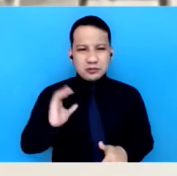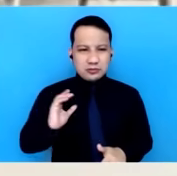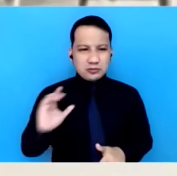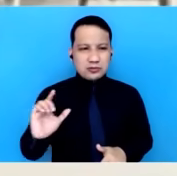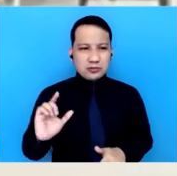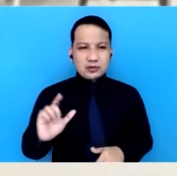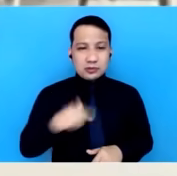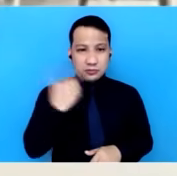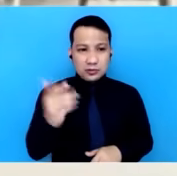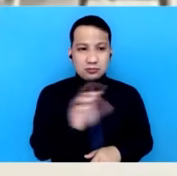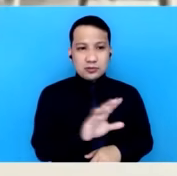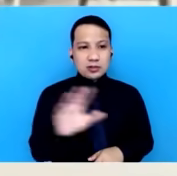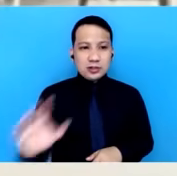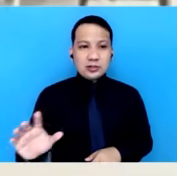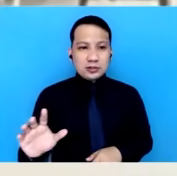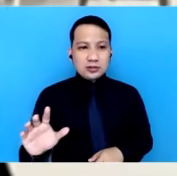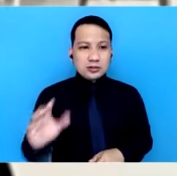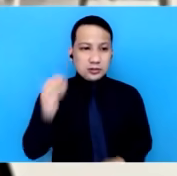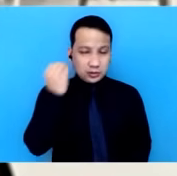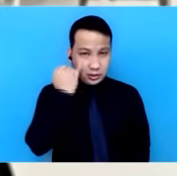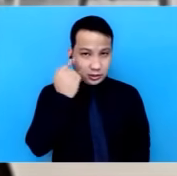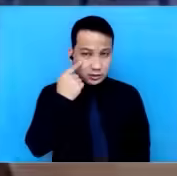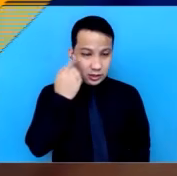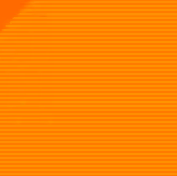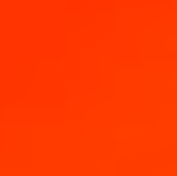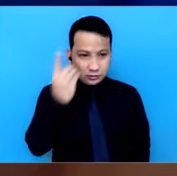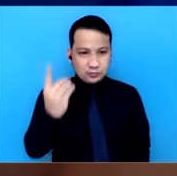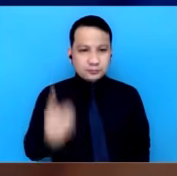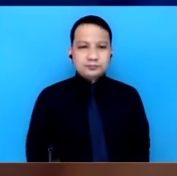Nasa frontline ng balitang yan si Gary Galeo.